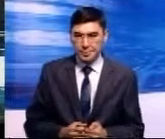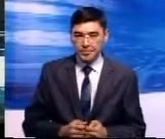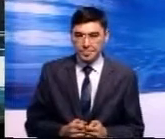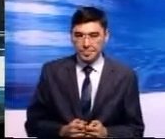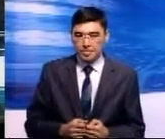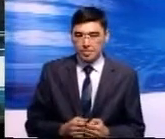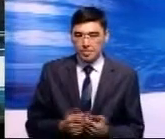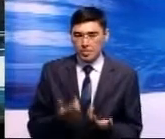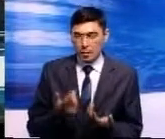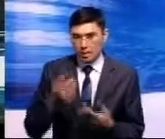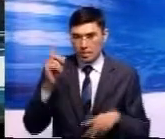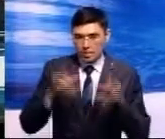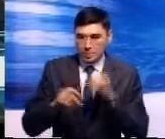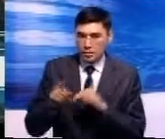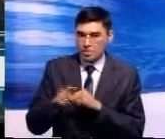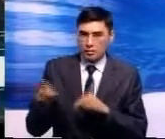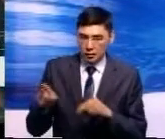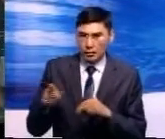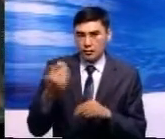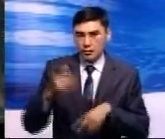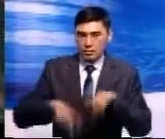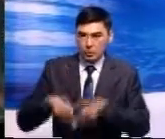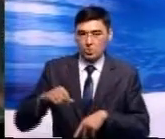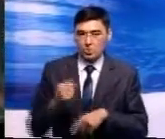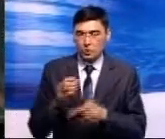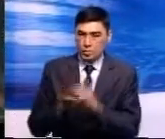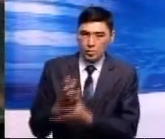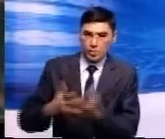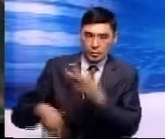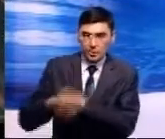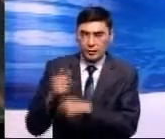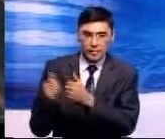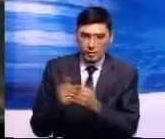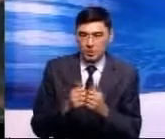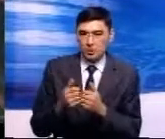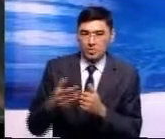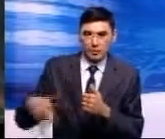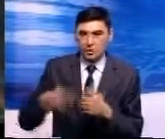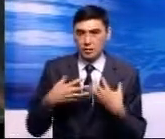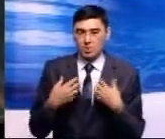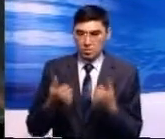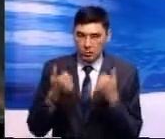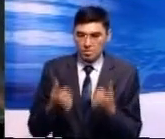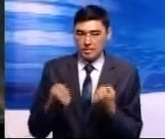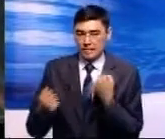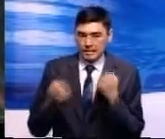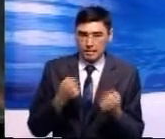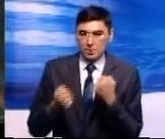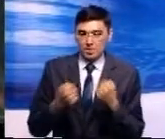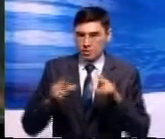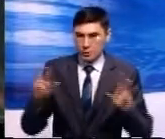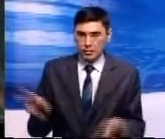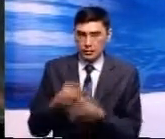Желаю вам, вашим и всем вашим близким, родным, друзьям, соседям, всем крепкого здоровья, успехов